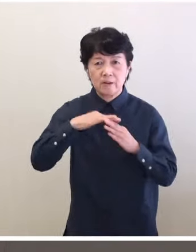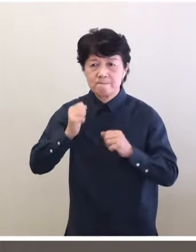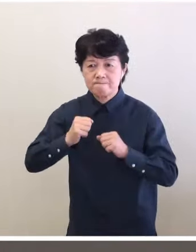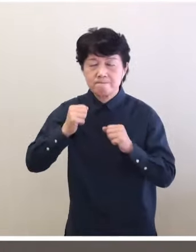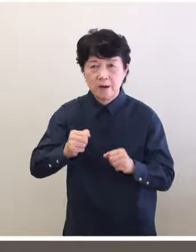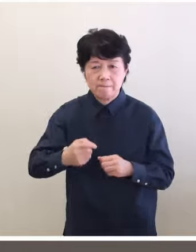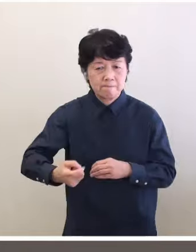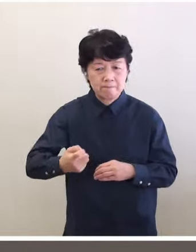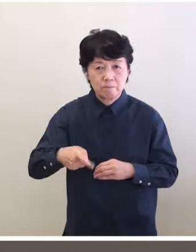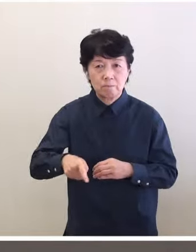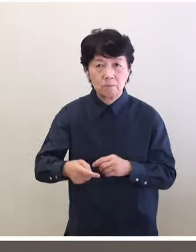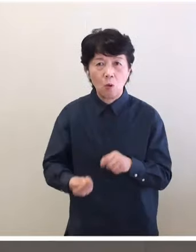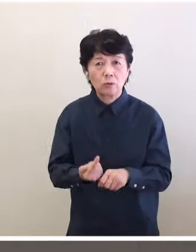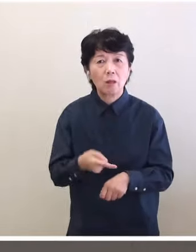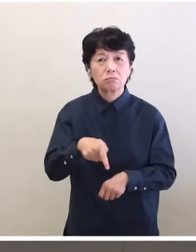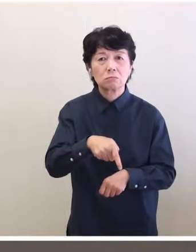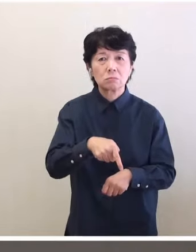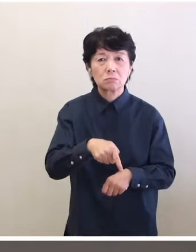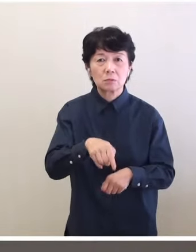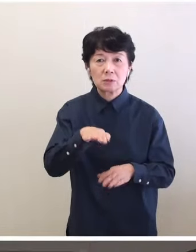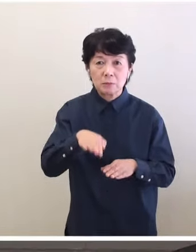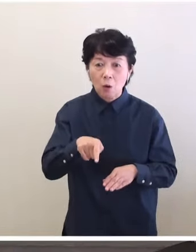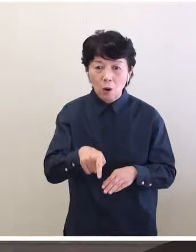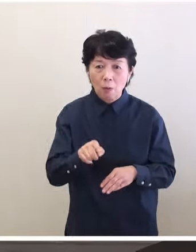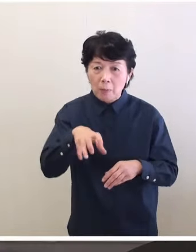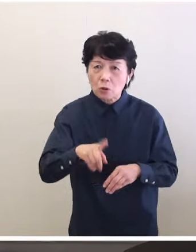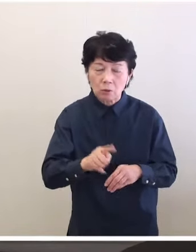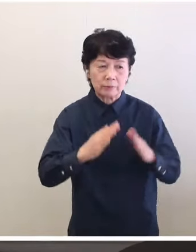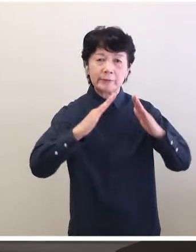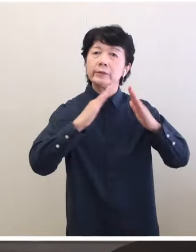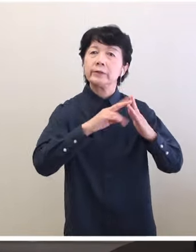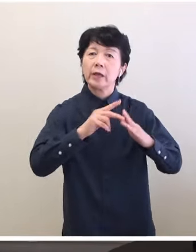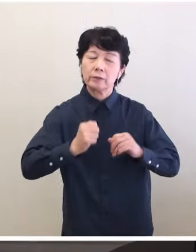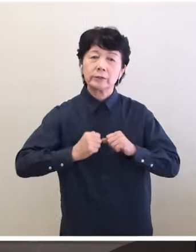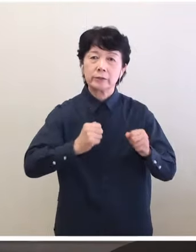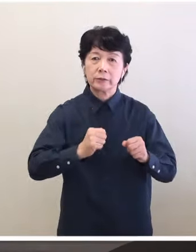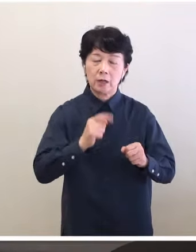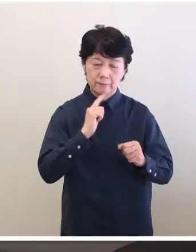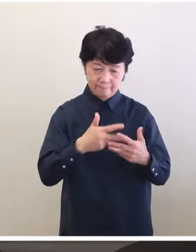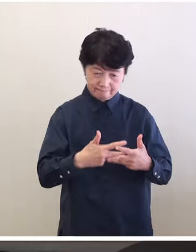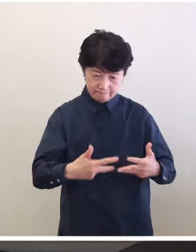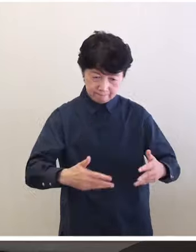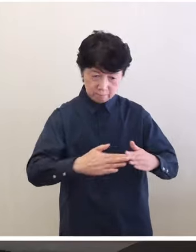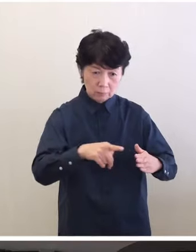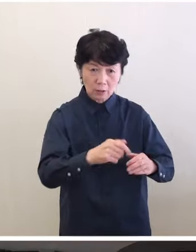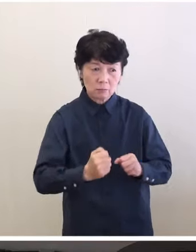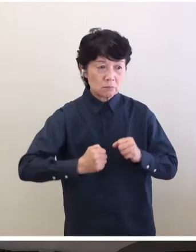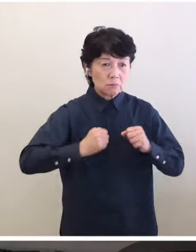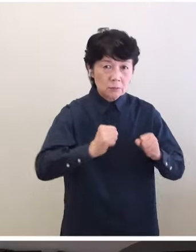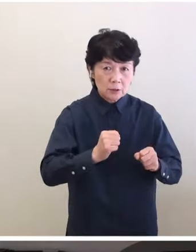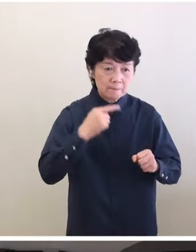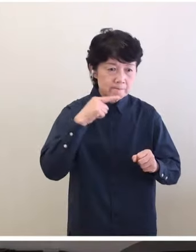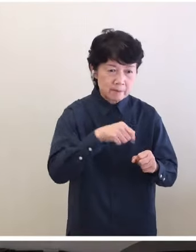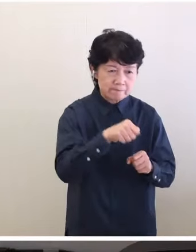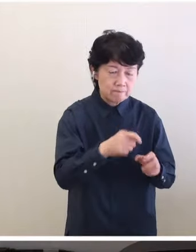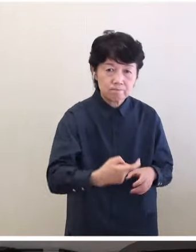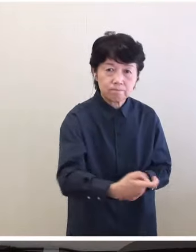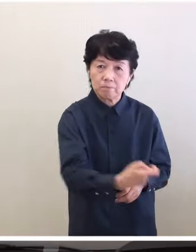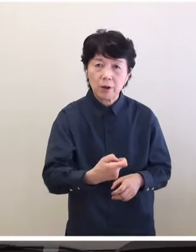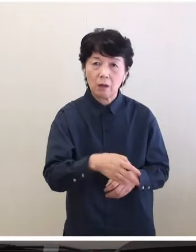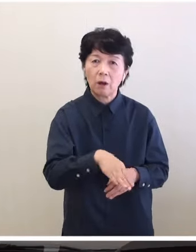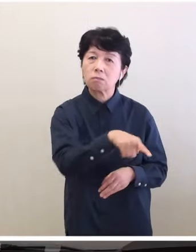事件が相次いだ、これはですね、住宅街で起きているわけです。閑静な住宅街が多いということで、